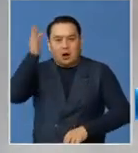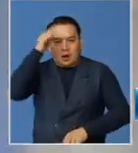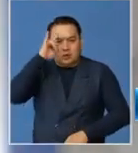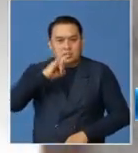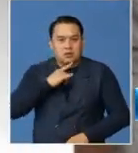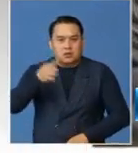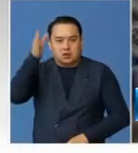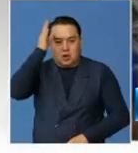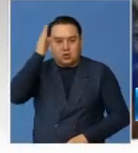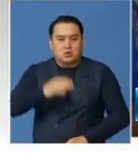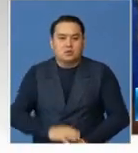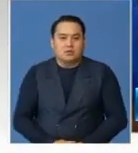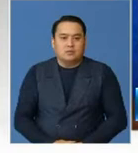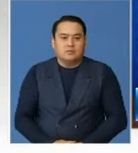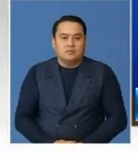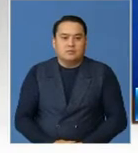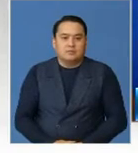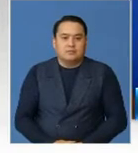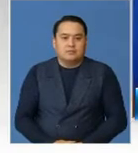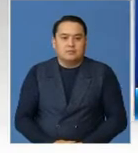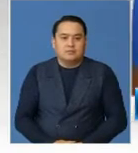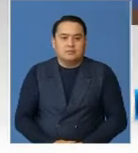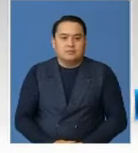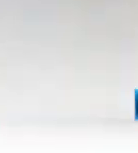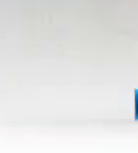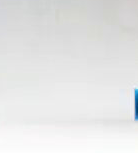академиком Казахстанской академии наук.